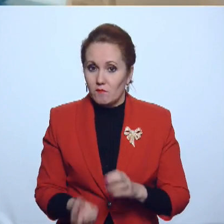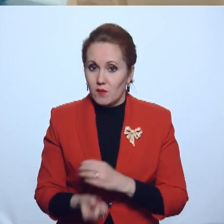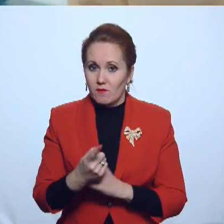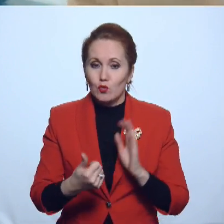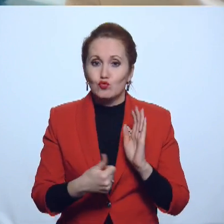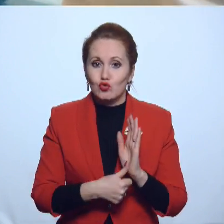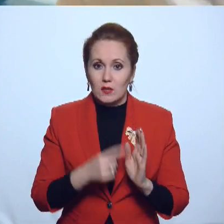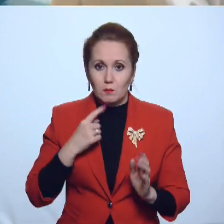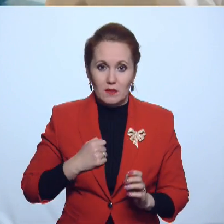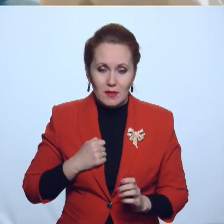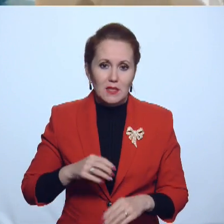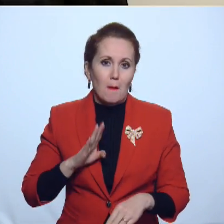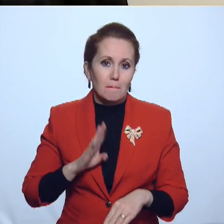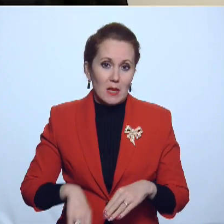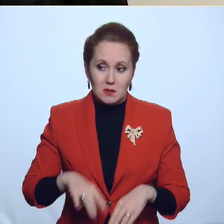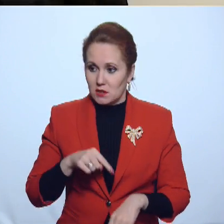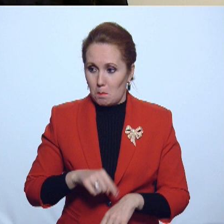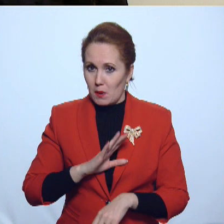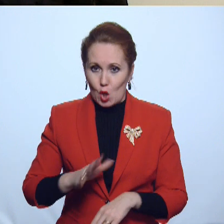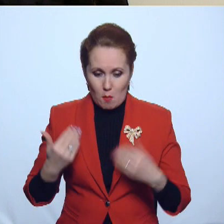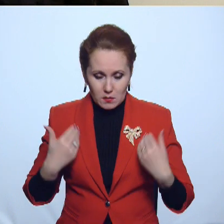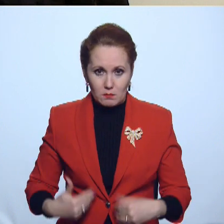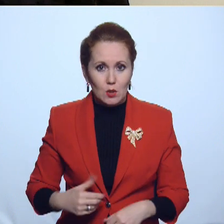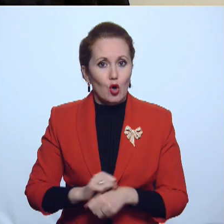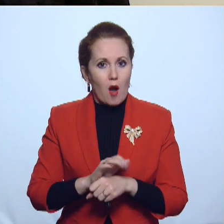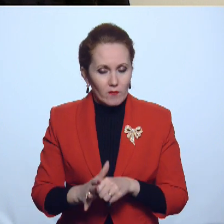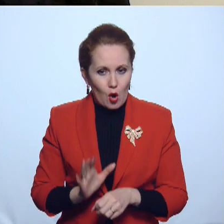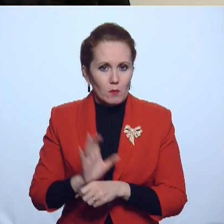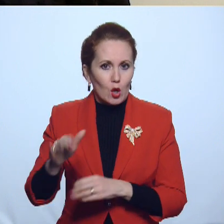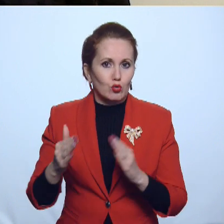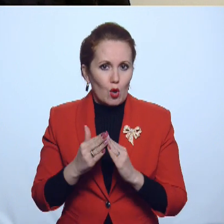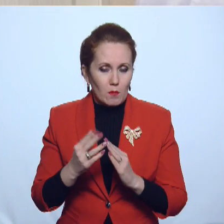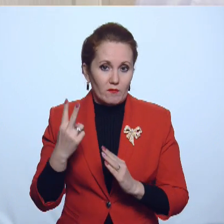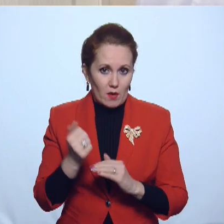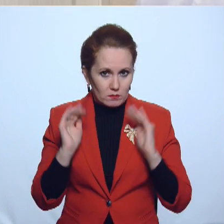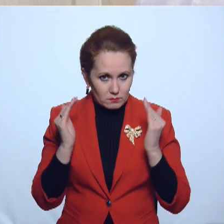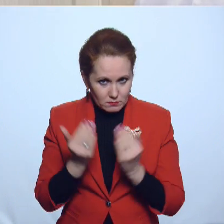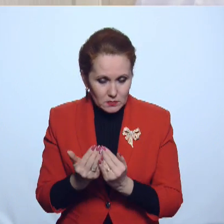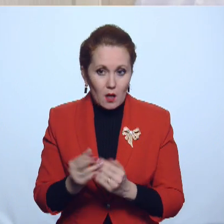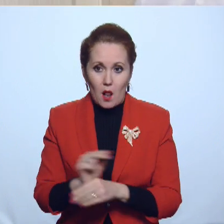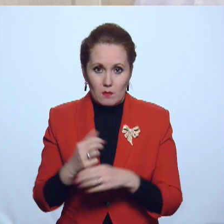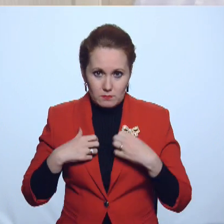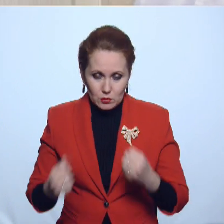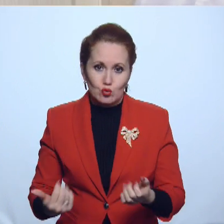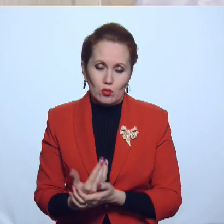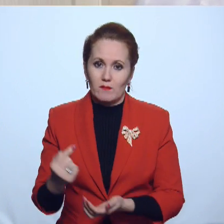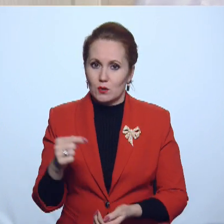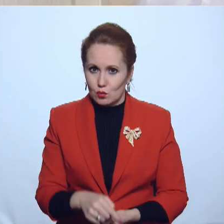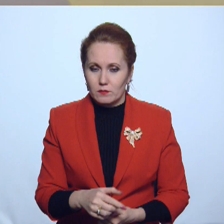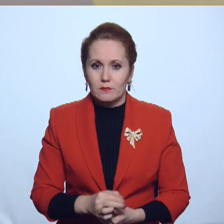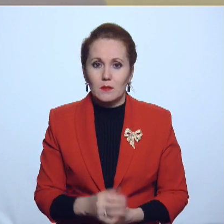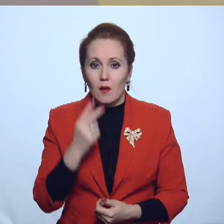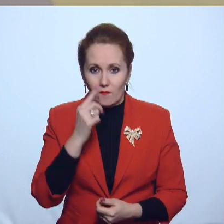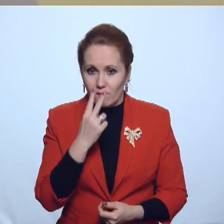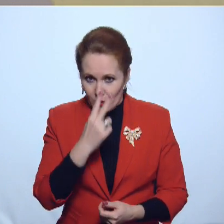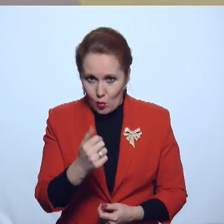6 призывников с бессимптомным ковидом. Их отправили домой на самоизоляцию, как пролечиться, снова сюда. И, Ш, М,